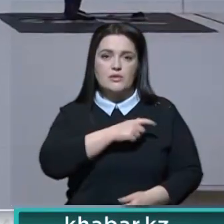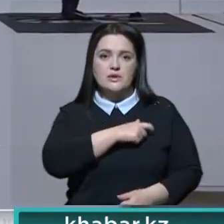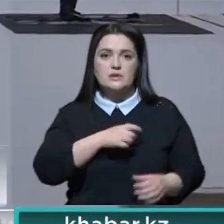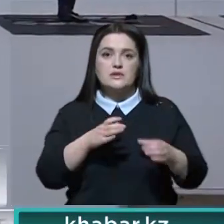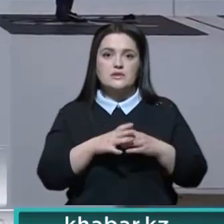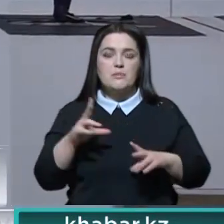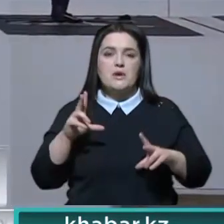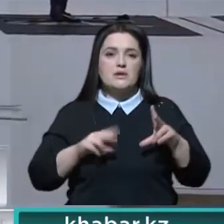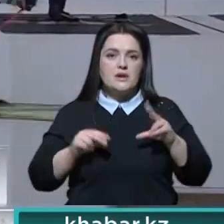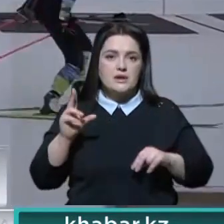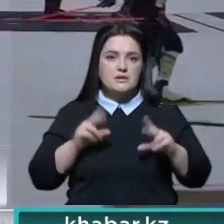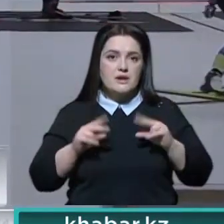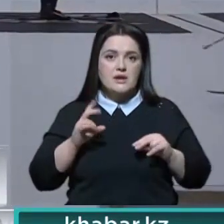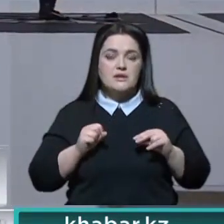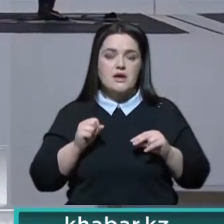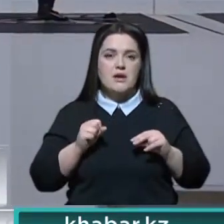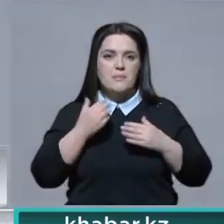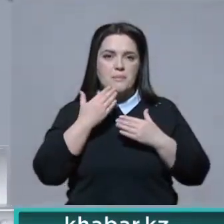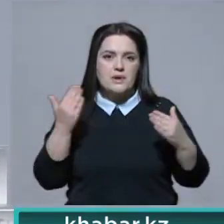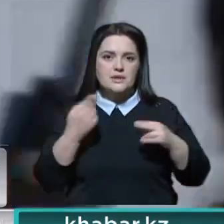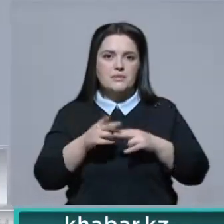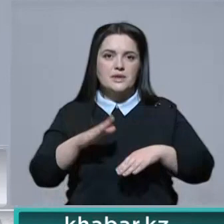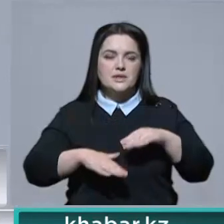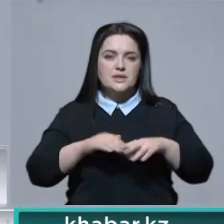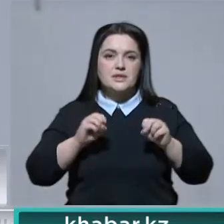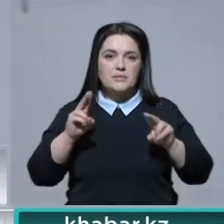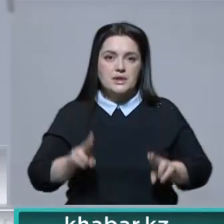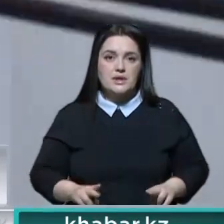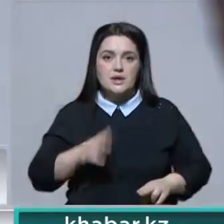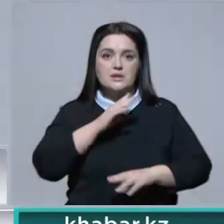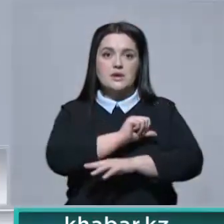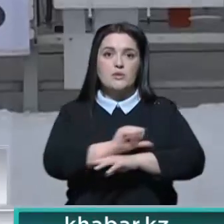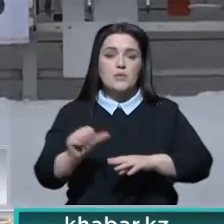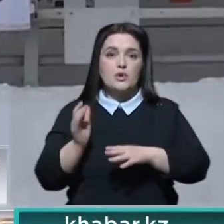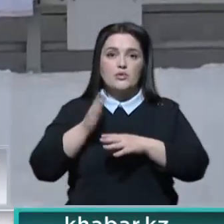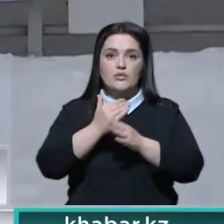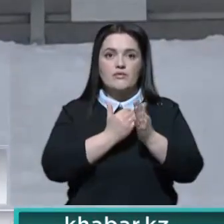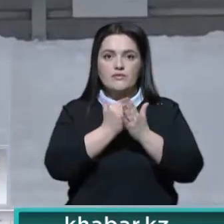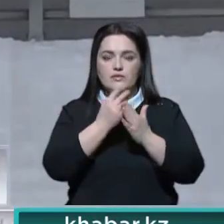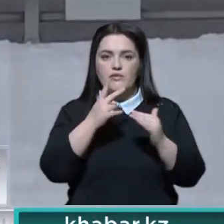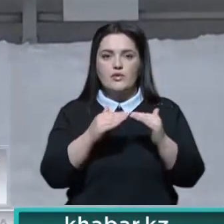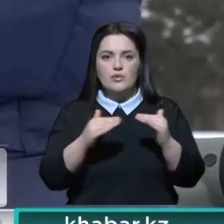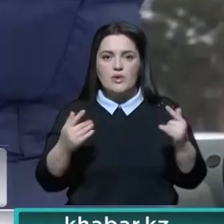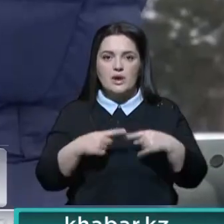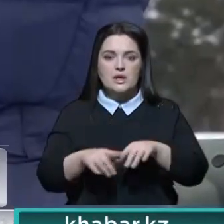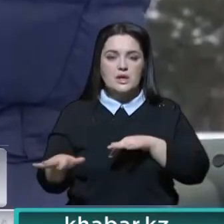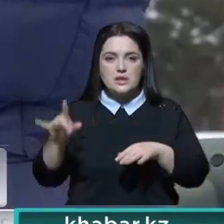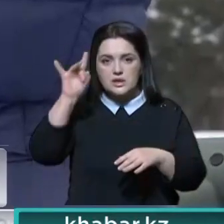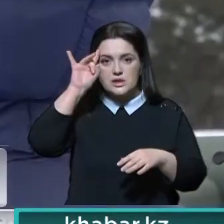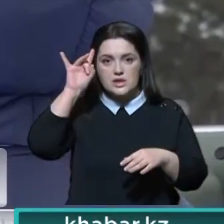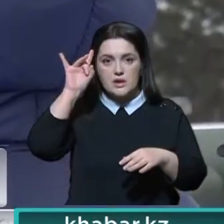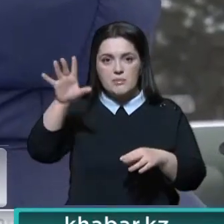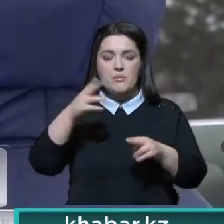но тренерский штаб надеется на последние дисциплины. Тем временем зарубежные гости высоко оценили уровень организации